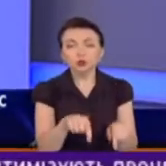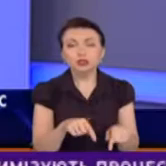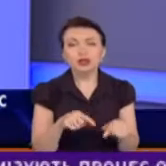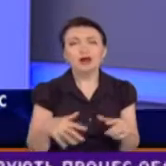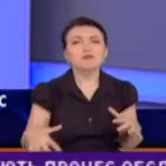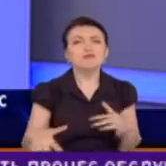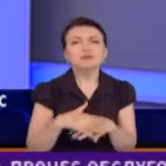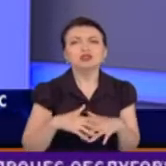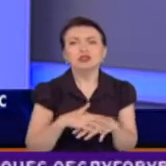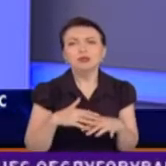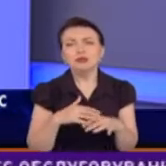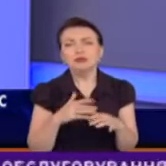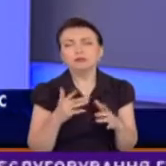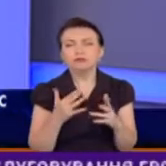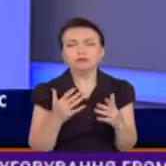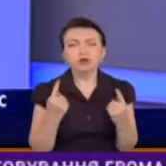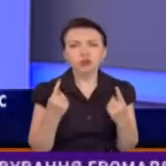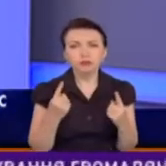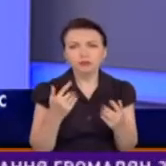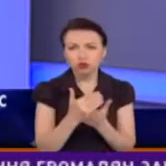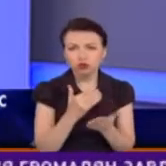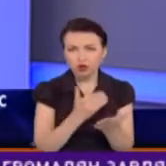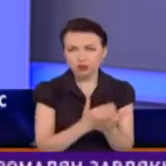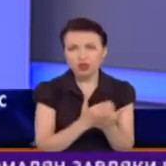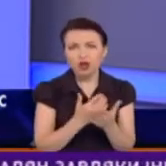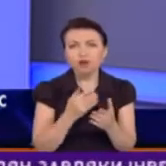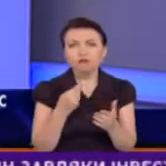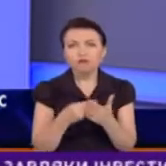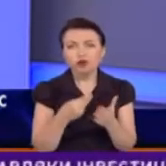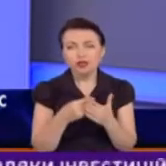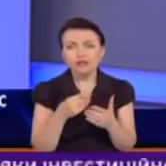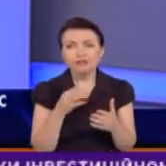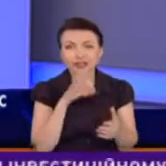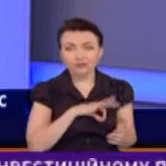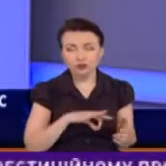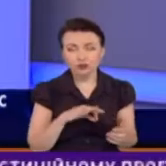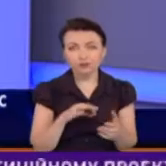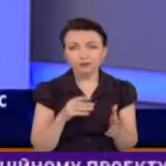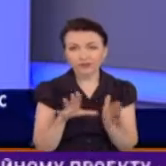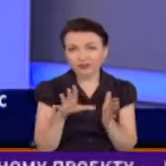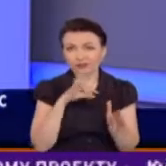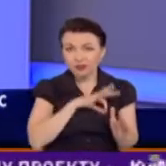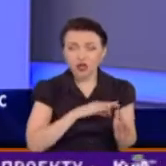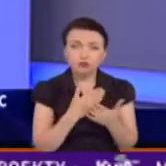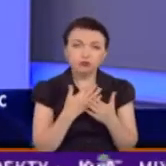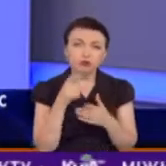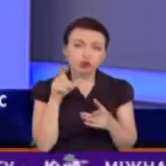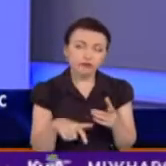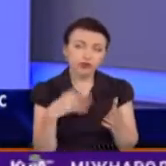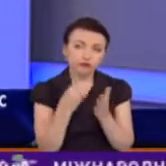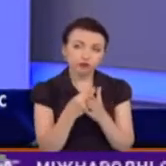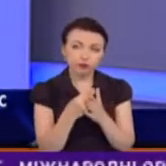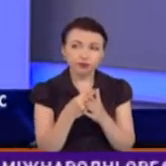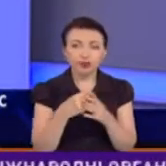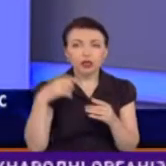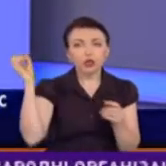фонду енергоефективності. І завдяки цьому, щоб кожна людина в своїй квартирі або приватному будинку встановила